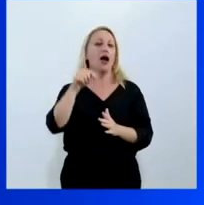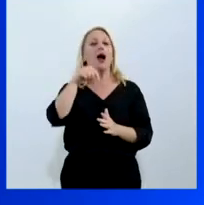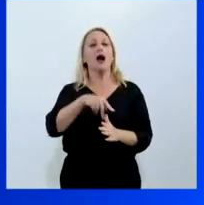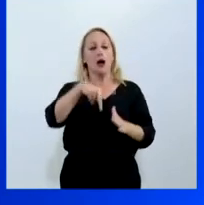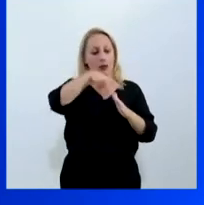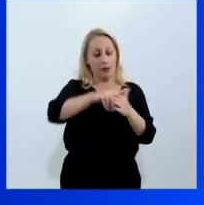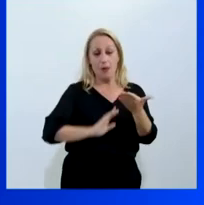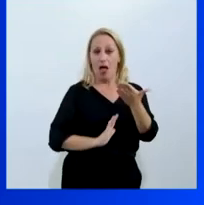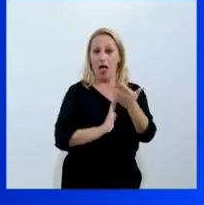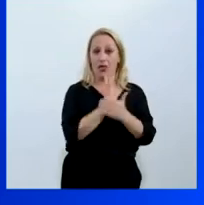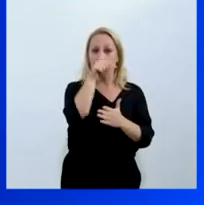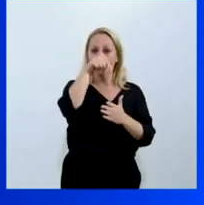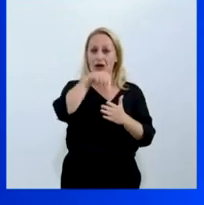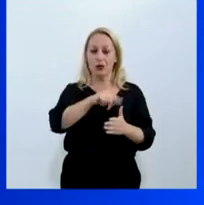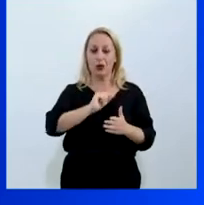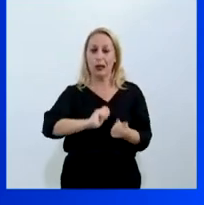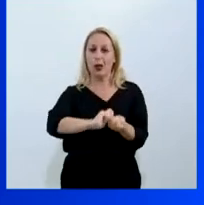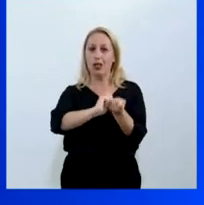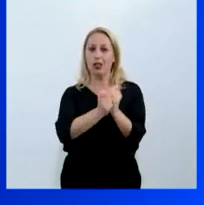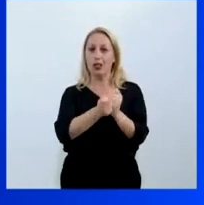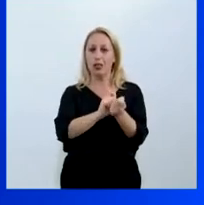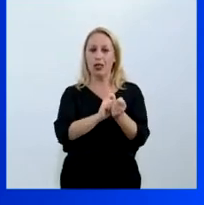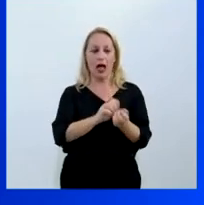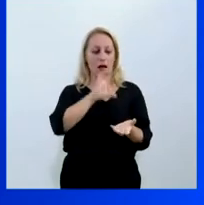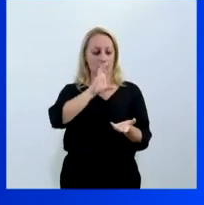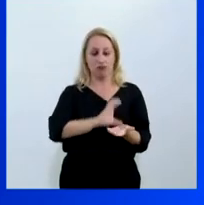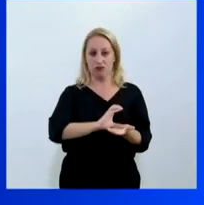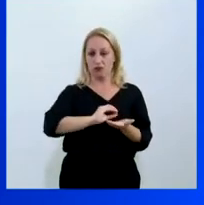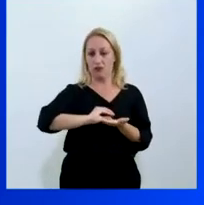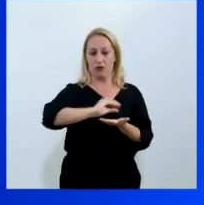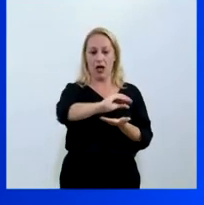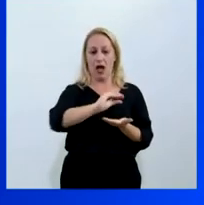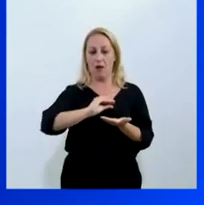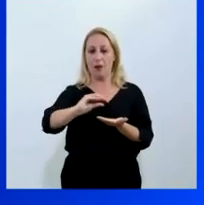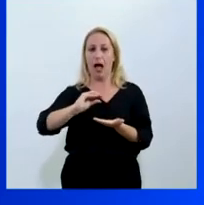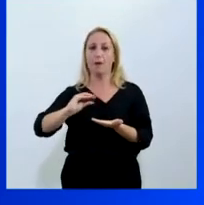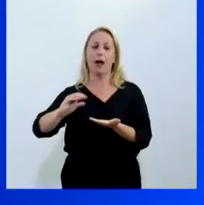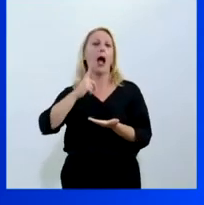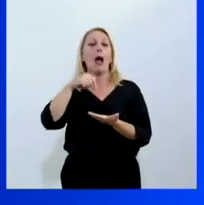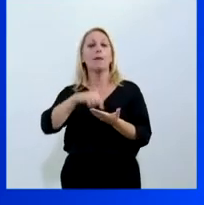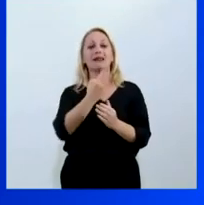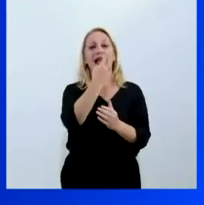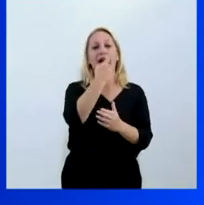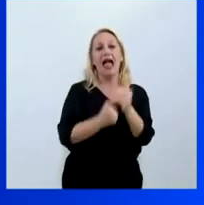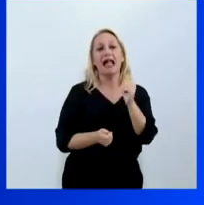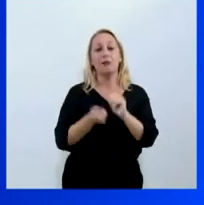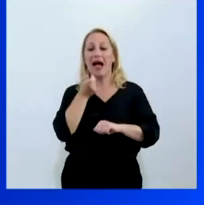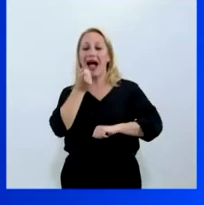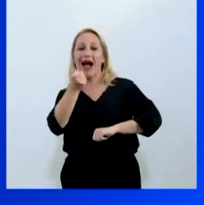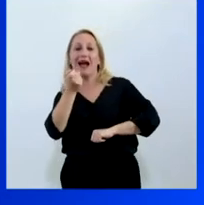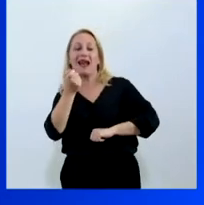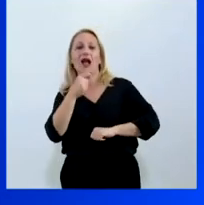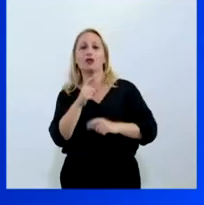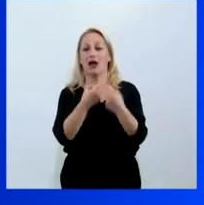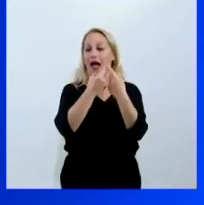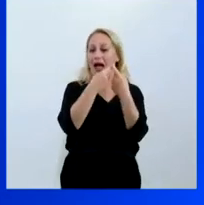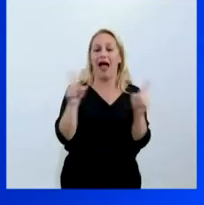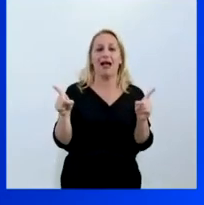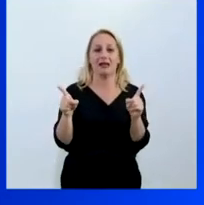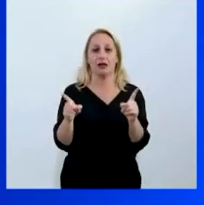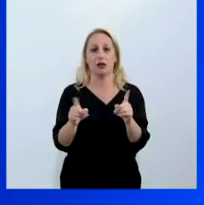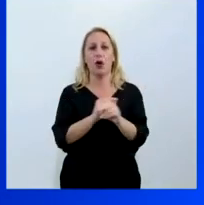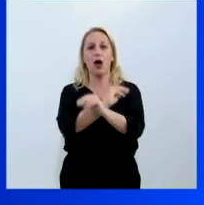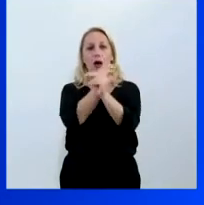ευελιξία στο Ταμείο Ανάκαμψης και να χρησιμοποιήσουμε πόρους του Ταμείου Ανάκαμψης, που δεν μετράνε ούτε στο έλλειμμα ούτε στο χρέος, για να μπορέσουμε να κάνουμε